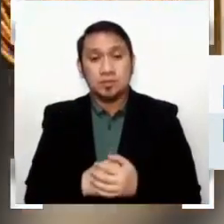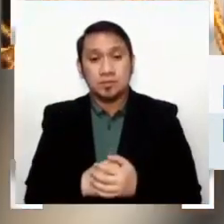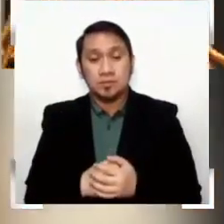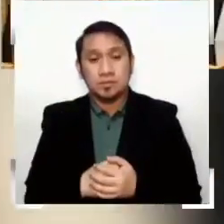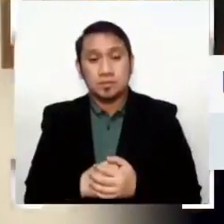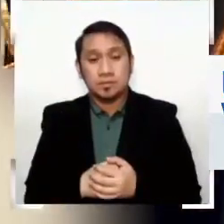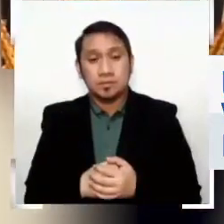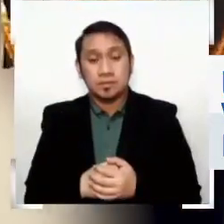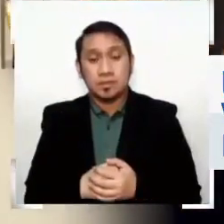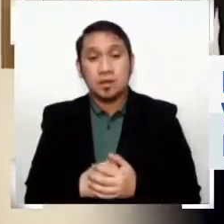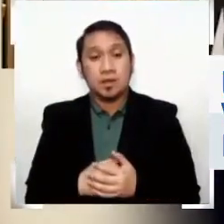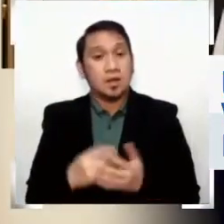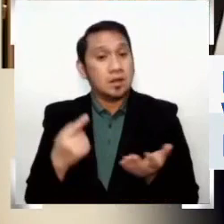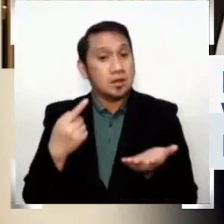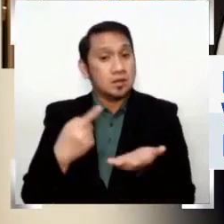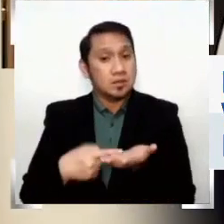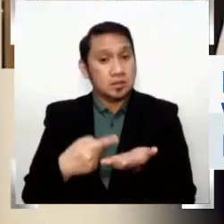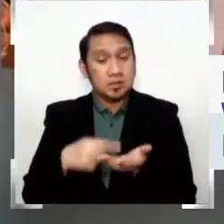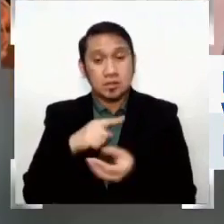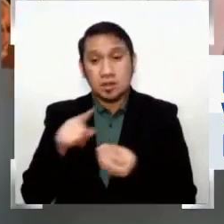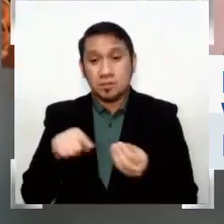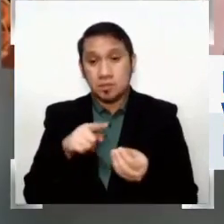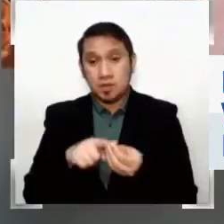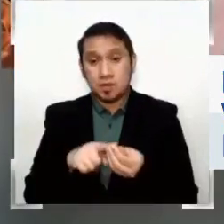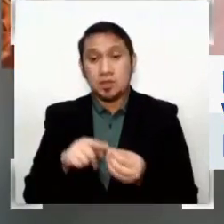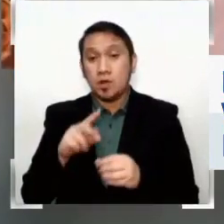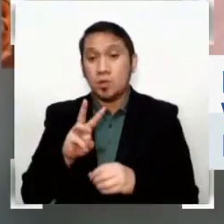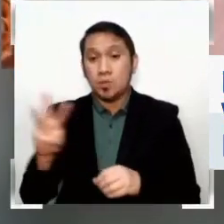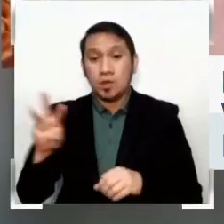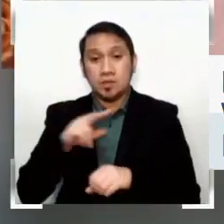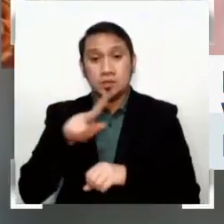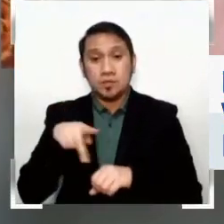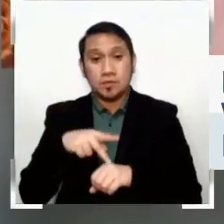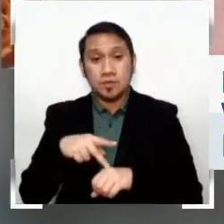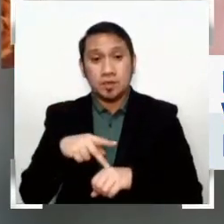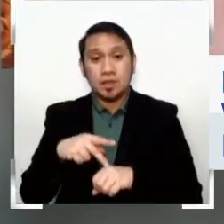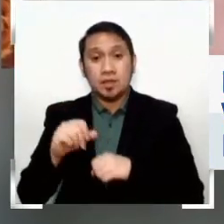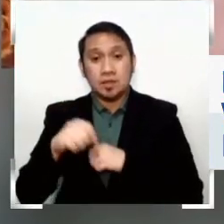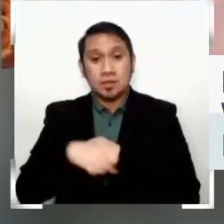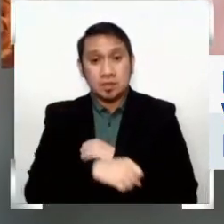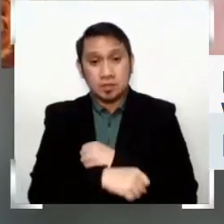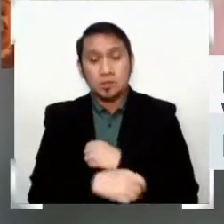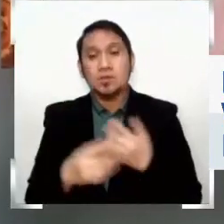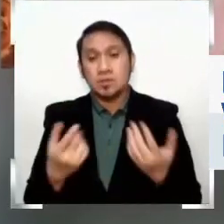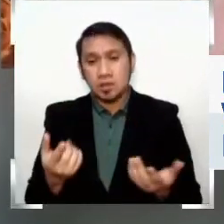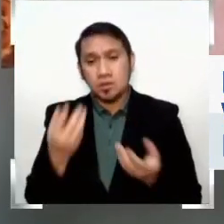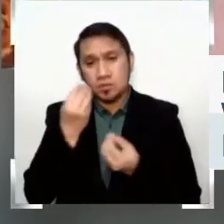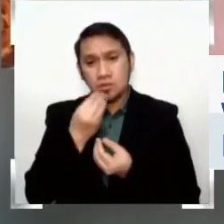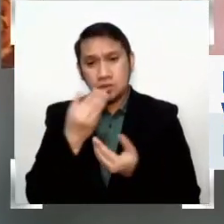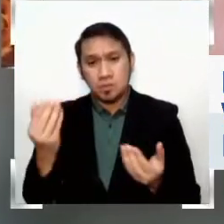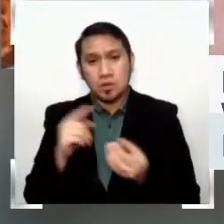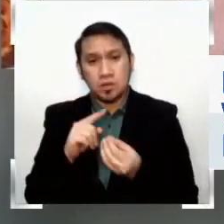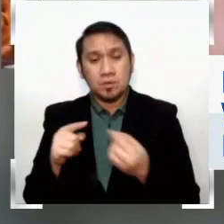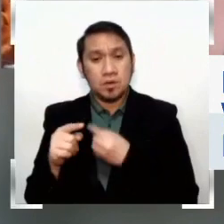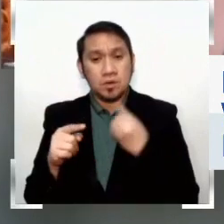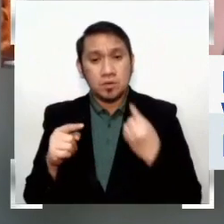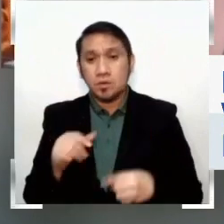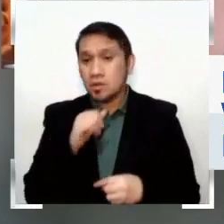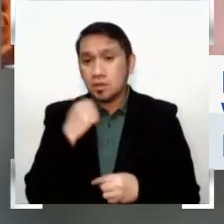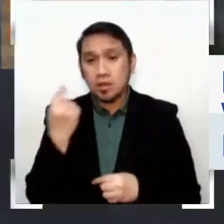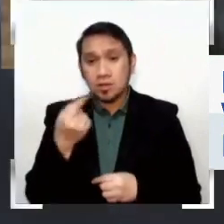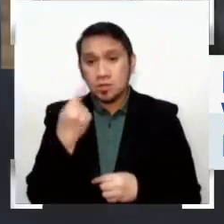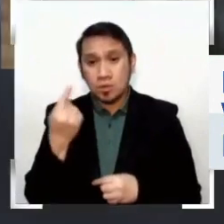sa mga tinalakay ang issue sa West Philippine Sea, isinumbong daw niya ang pangaharas ng mga Chino di lang sa mga mangingisdang